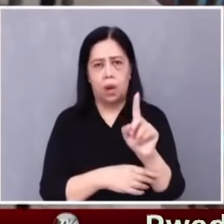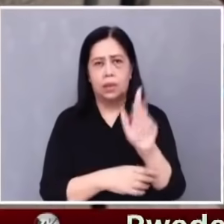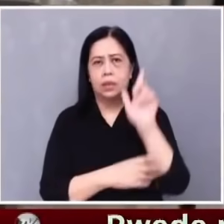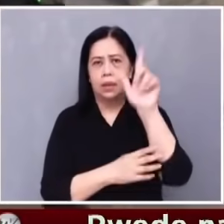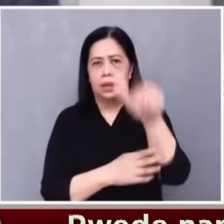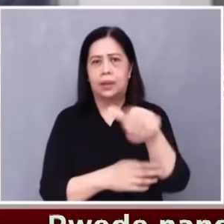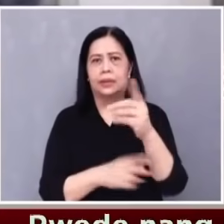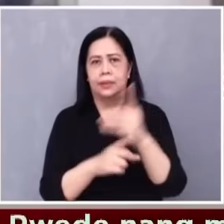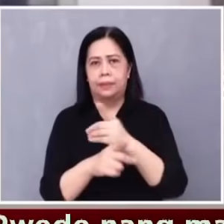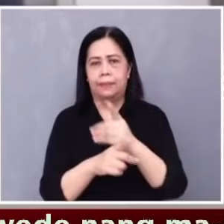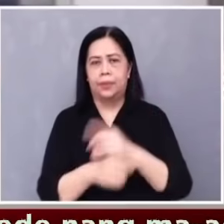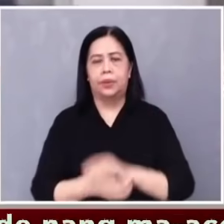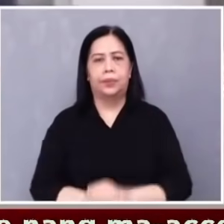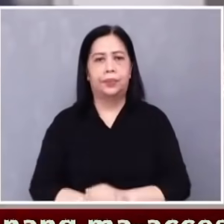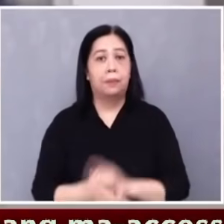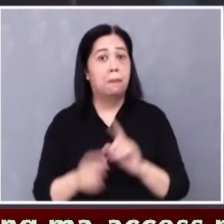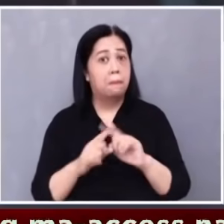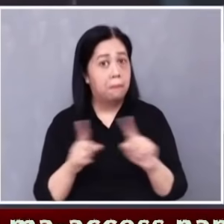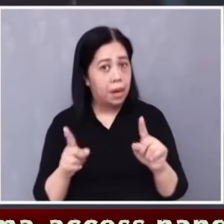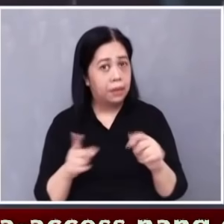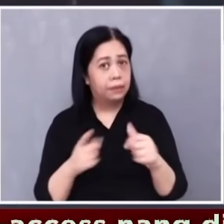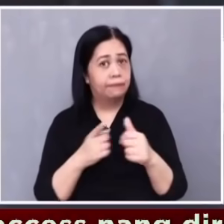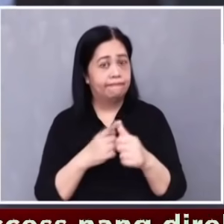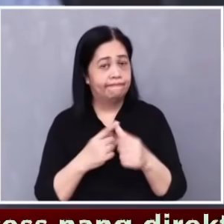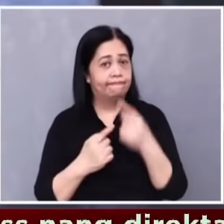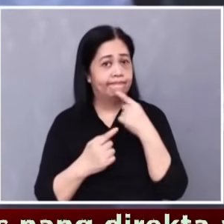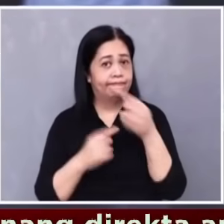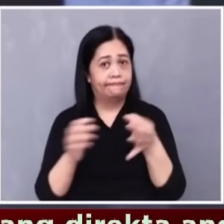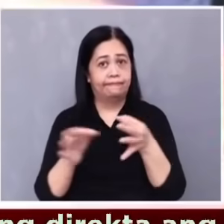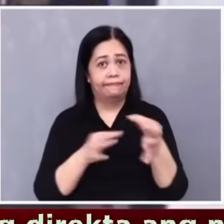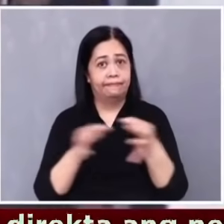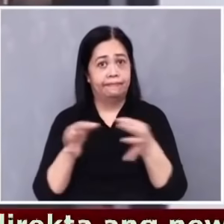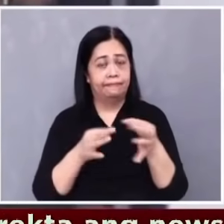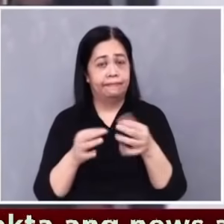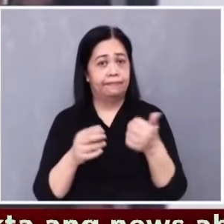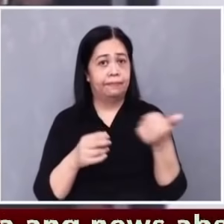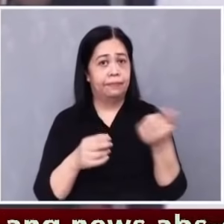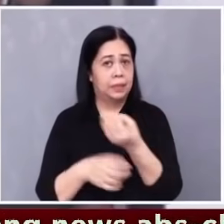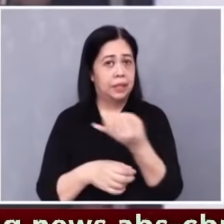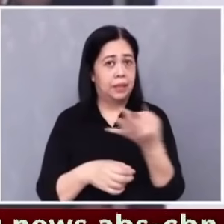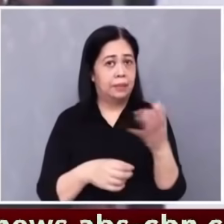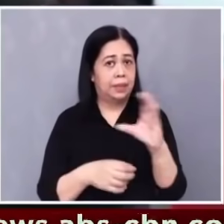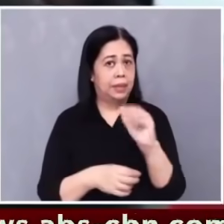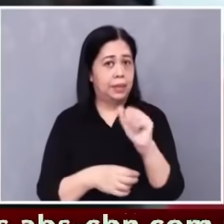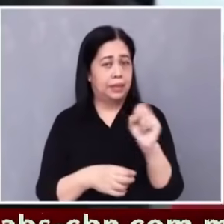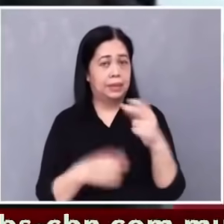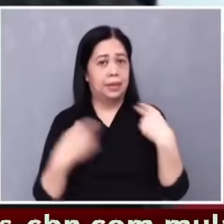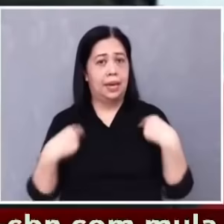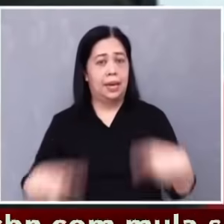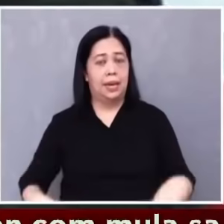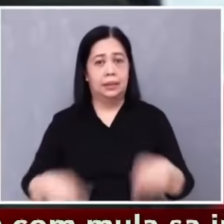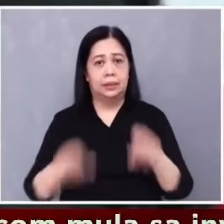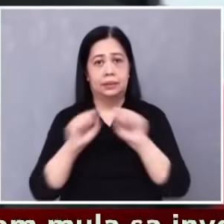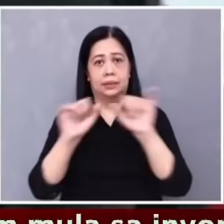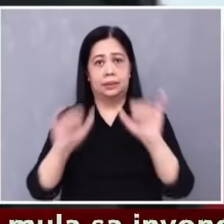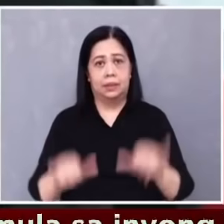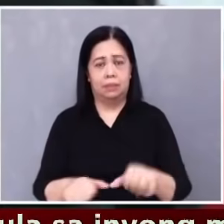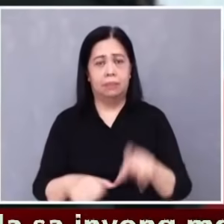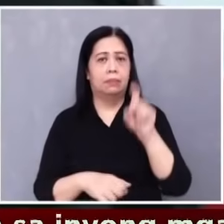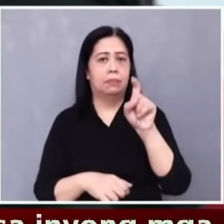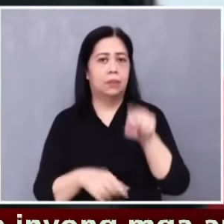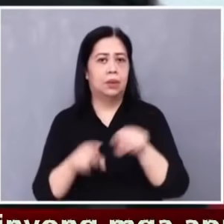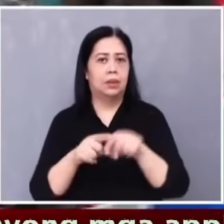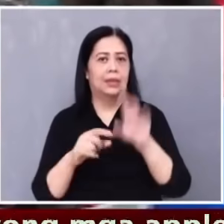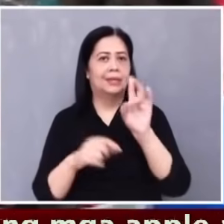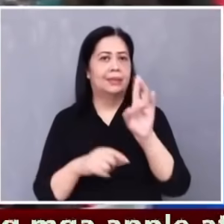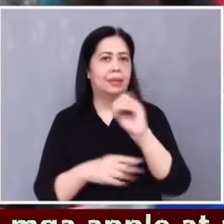Disyembre. Pero una na nilang ipinaliwanag na bukod sa bilang ng kaso at health systems capacity, kailangan nasa 70%